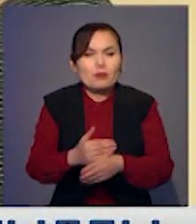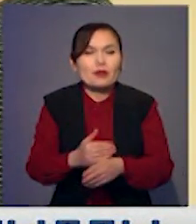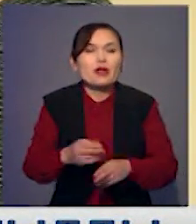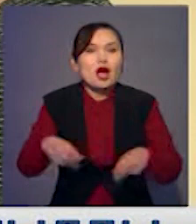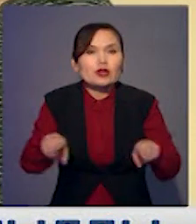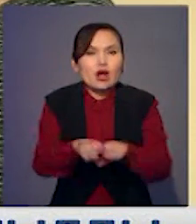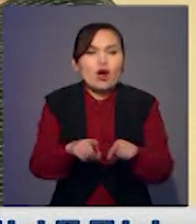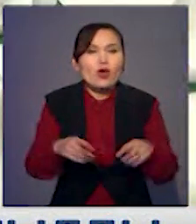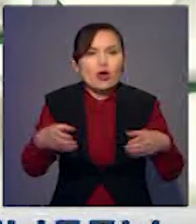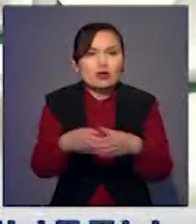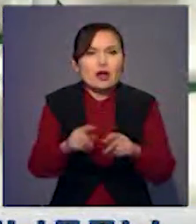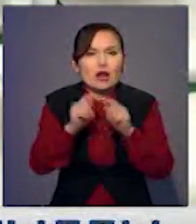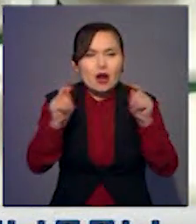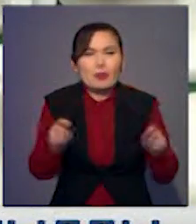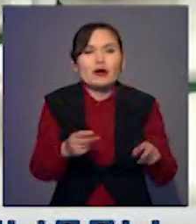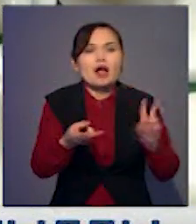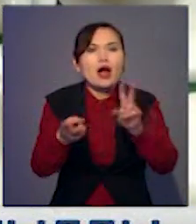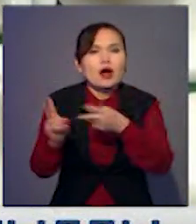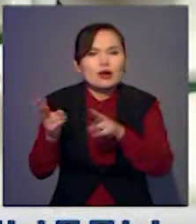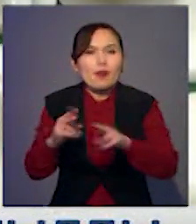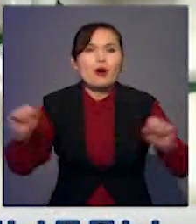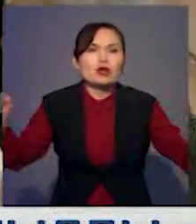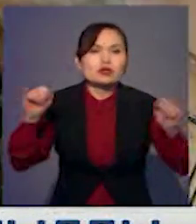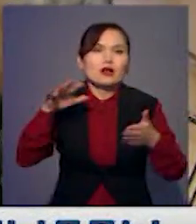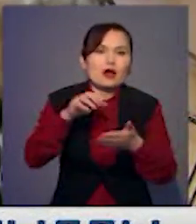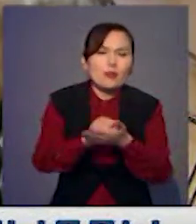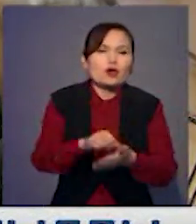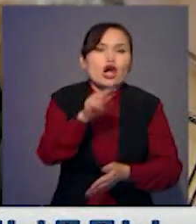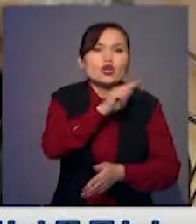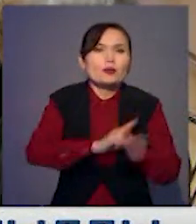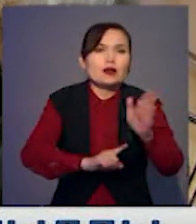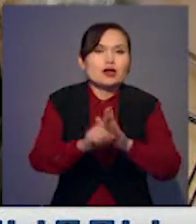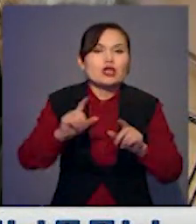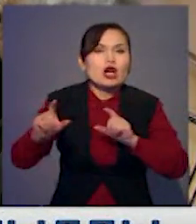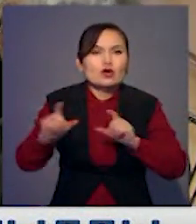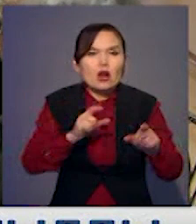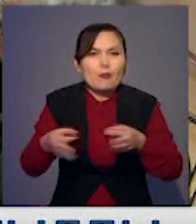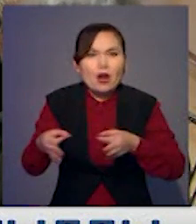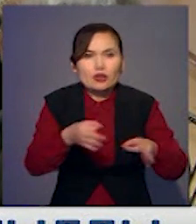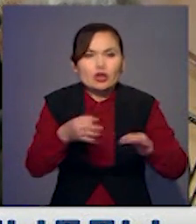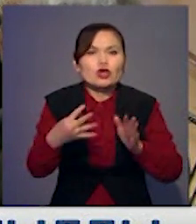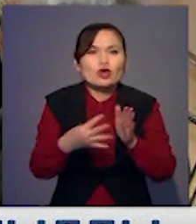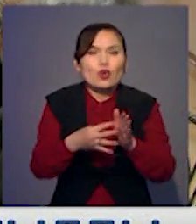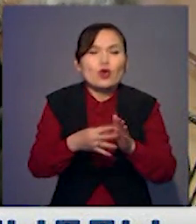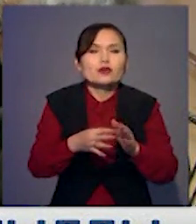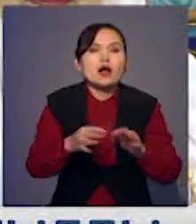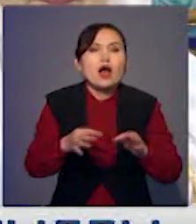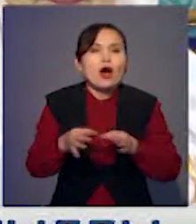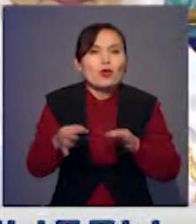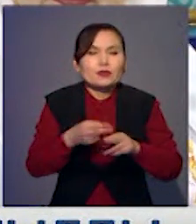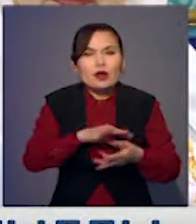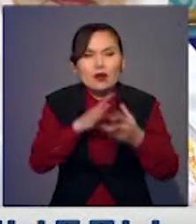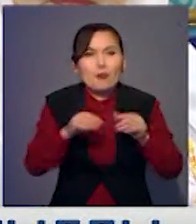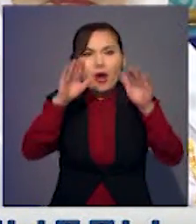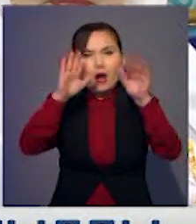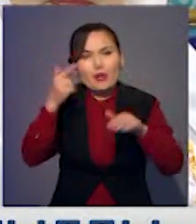асты. Мұнда йога, гимнастика, хореография залдары жұмыс істейді. Шахмат, дойбы, тоғызқұмалақ ойнауға, компьютерлік